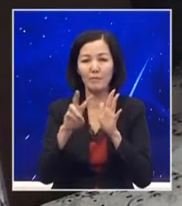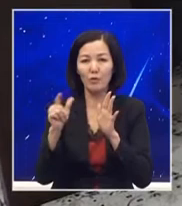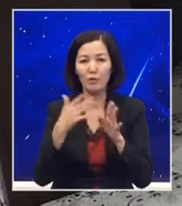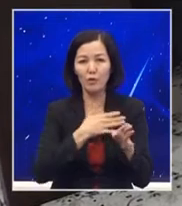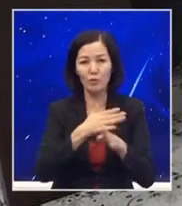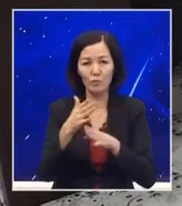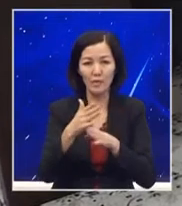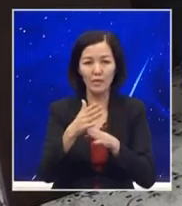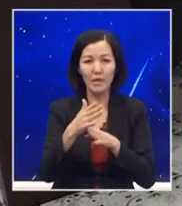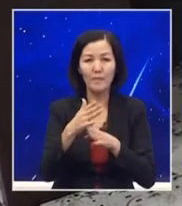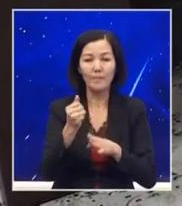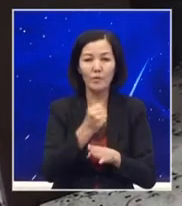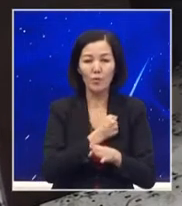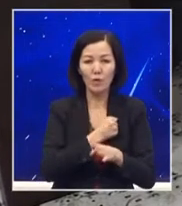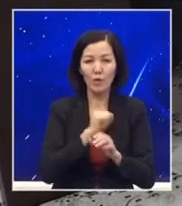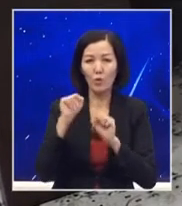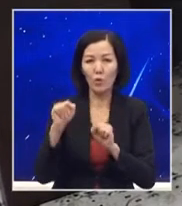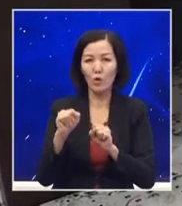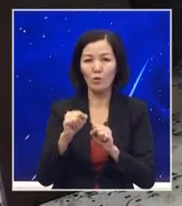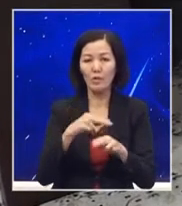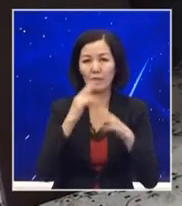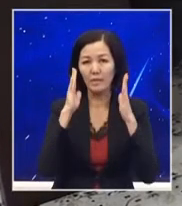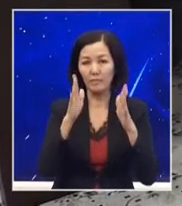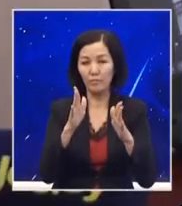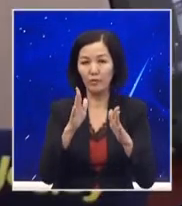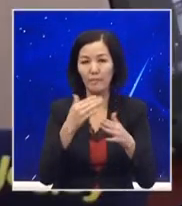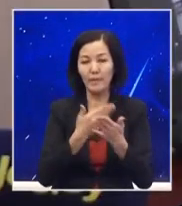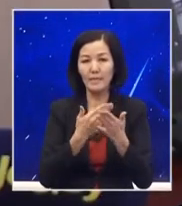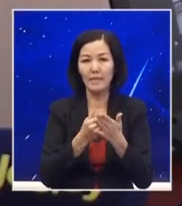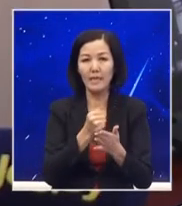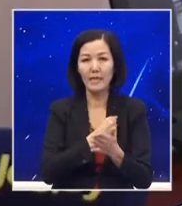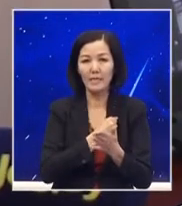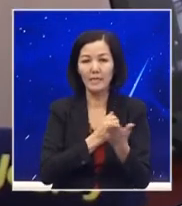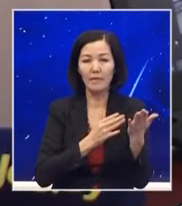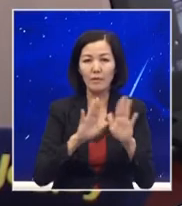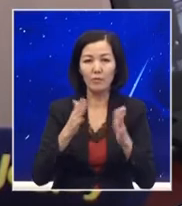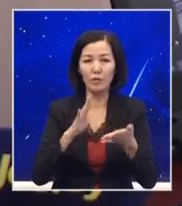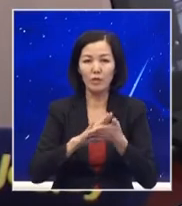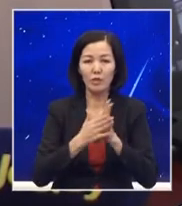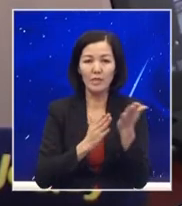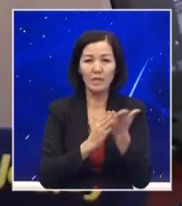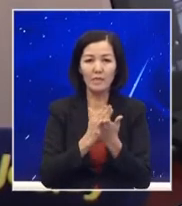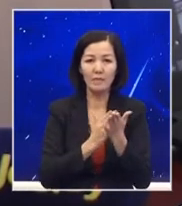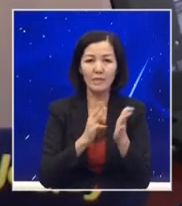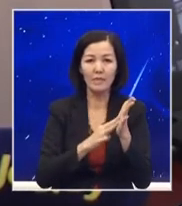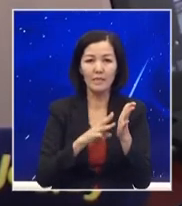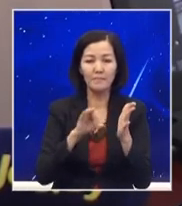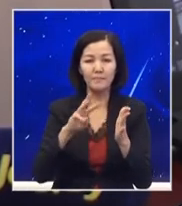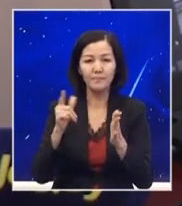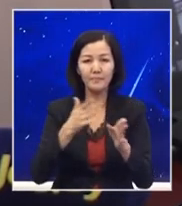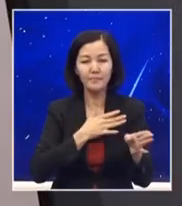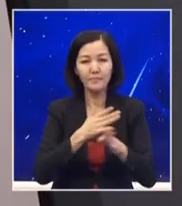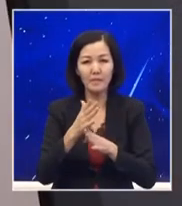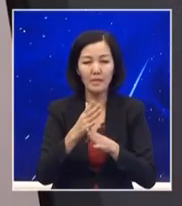миллион теңге жұмсалады. Отан қорғаушыларда назардан тыс қалмады. Мәселен, әскерилер мен төтенше жағдайлар қызметкерлеріне 8 миллиард